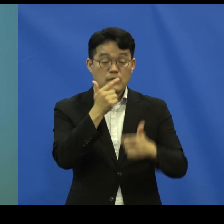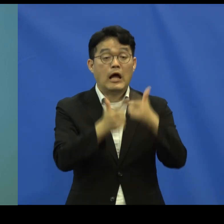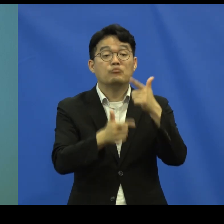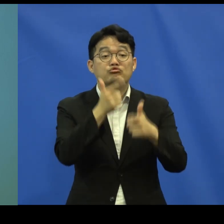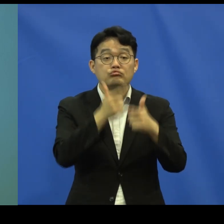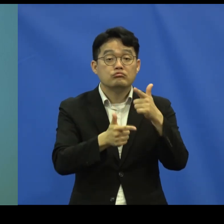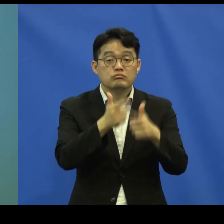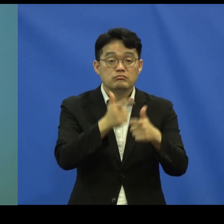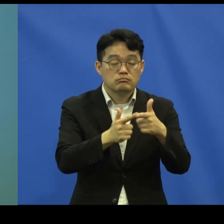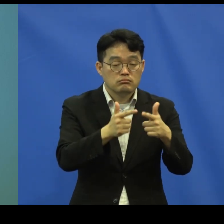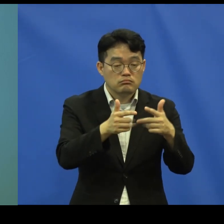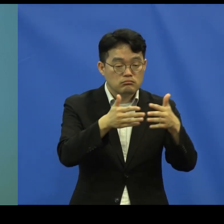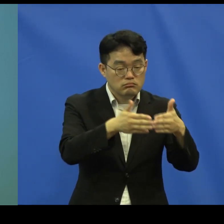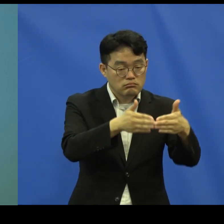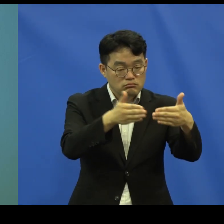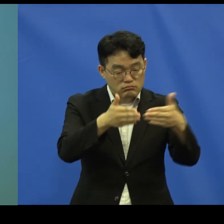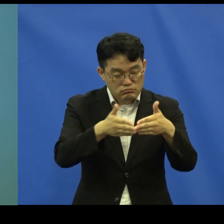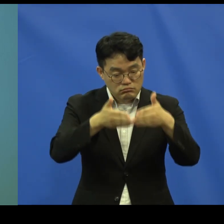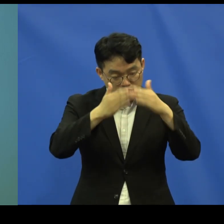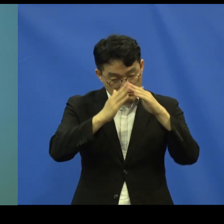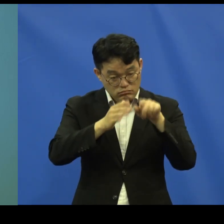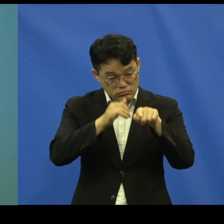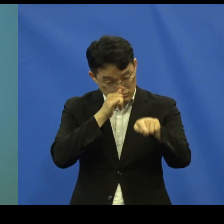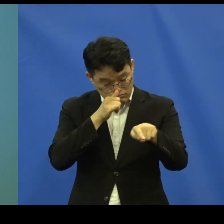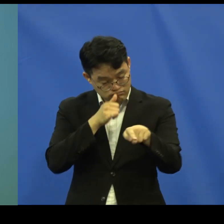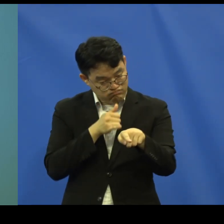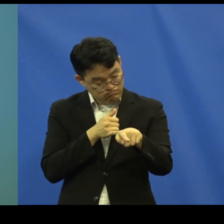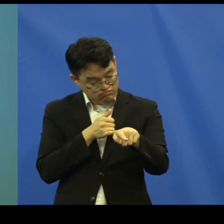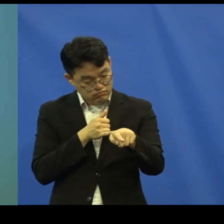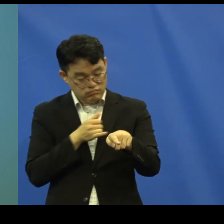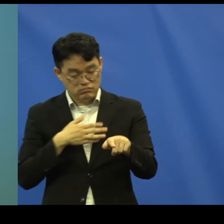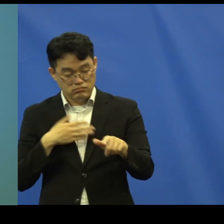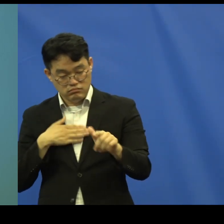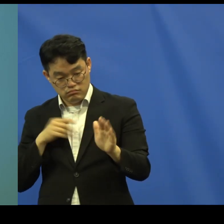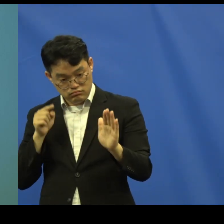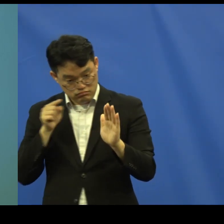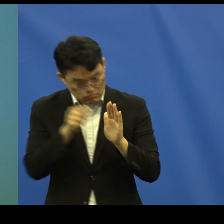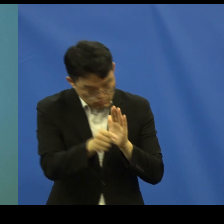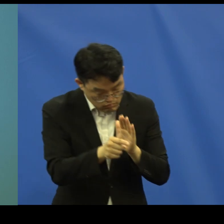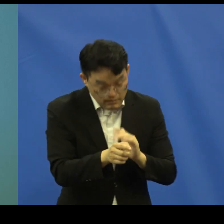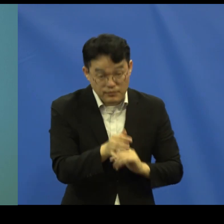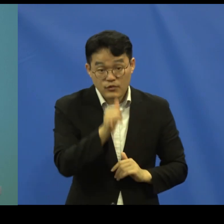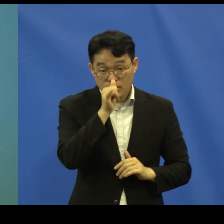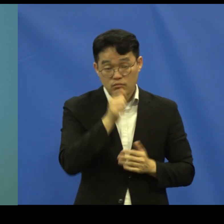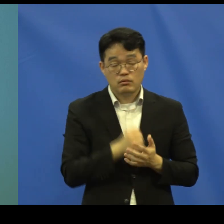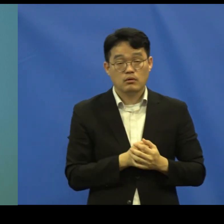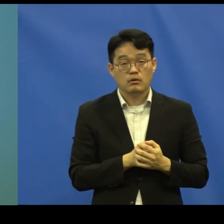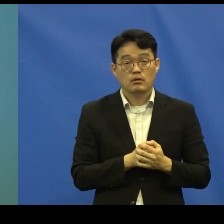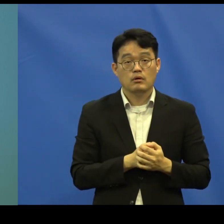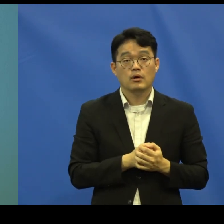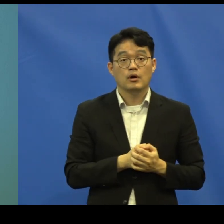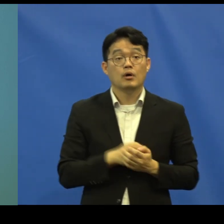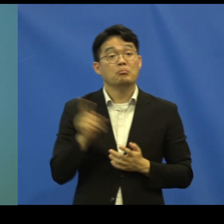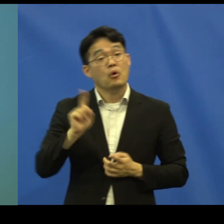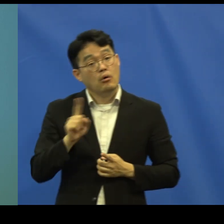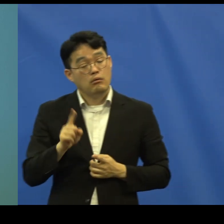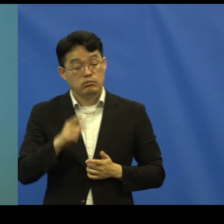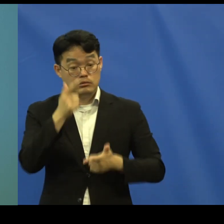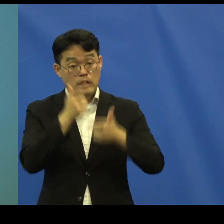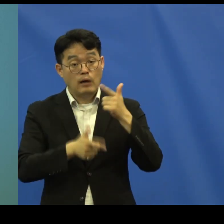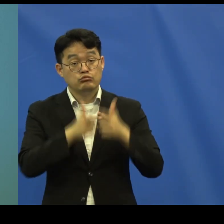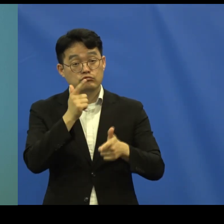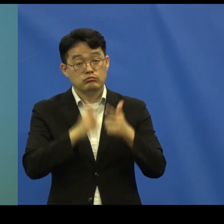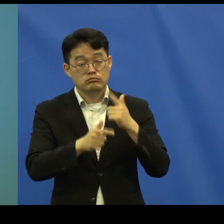교회인데 저희들이 그때 몇 명이 방문하는데요, 들어가는 순간부터 압도하는 성령의